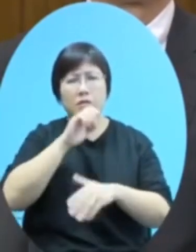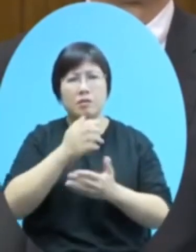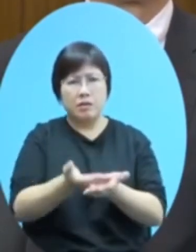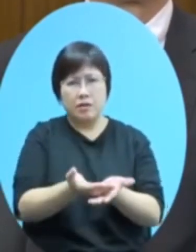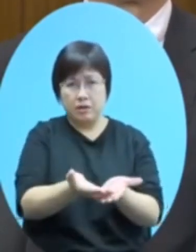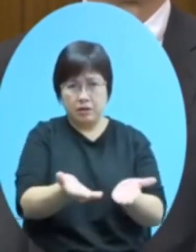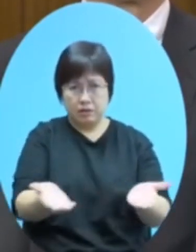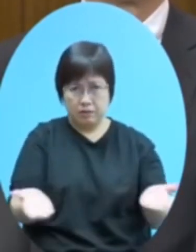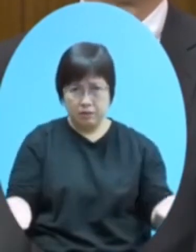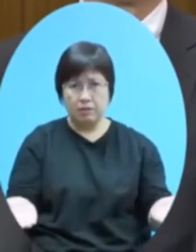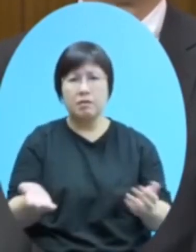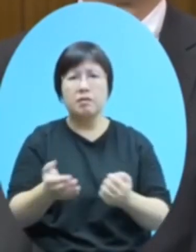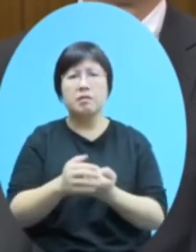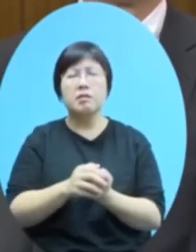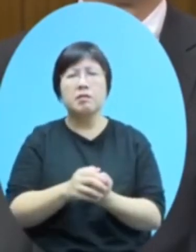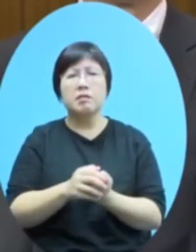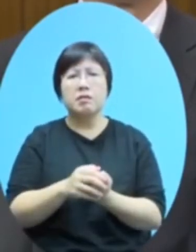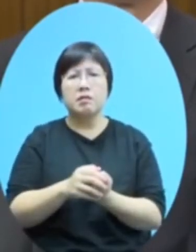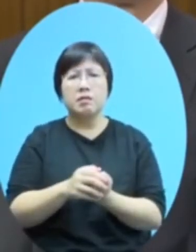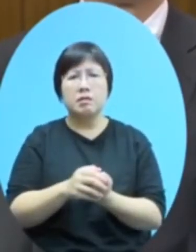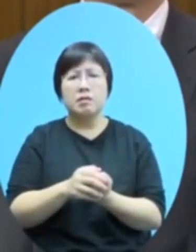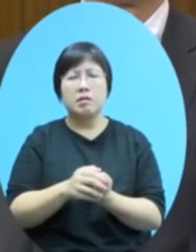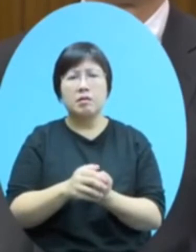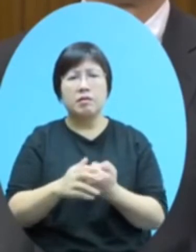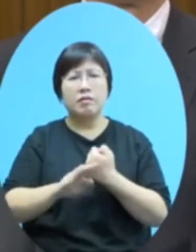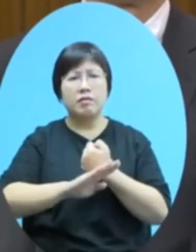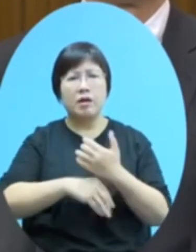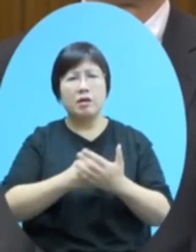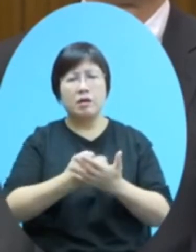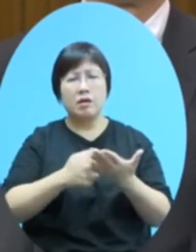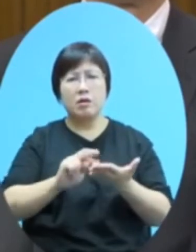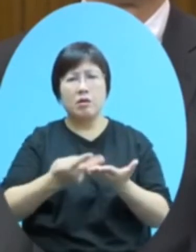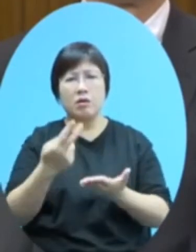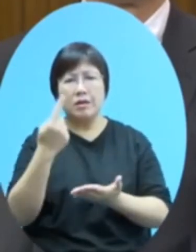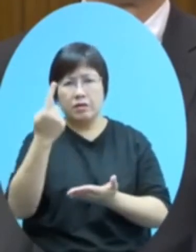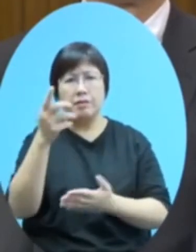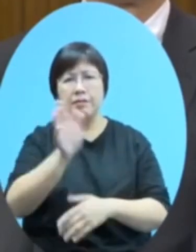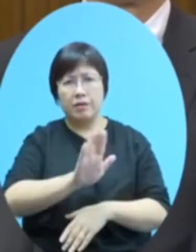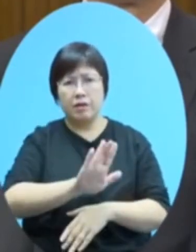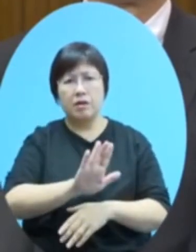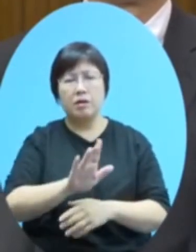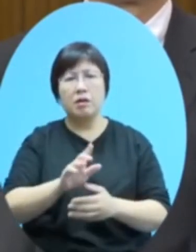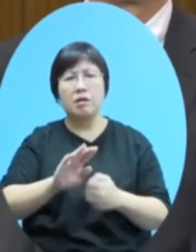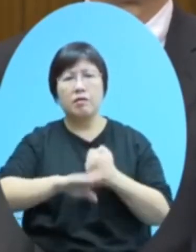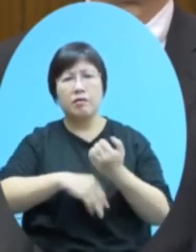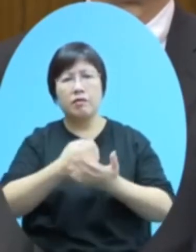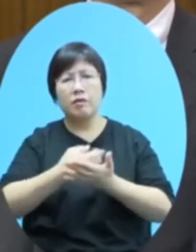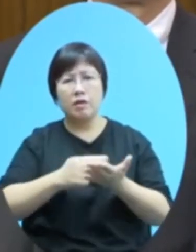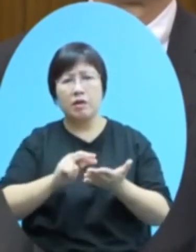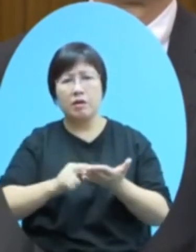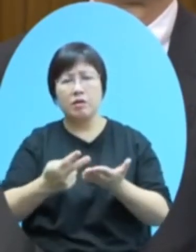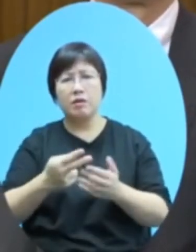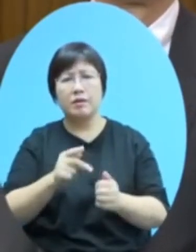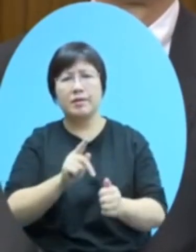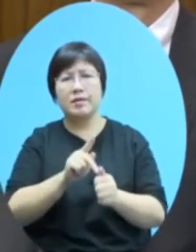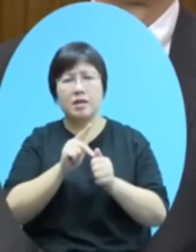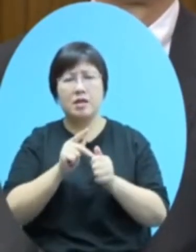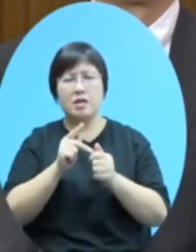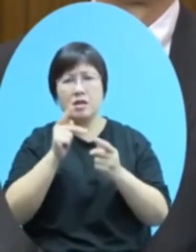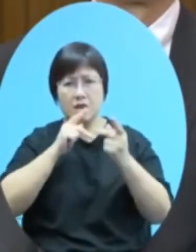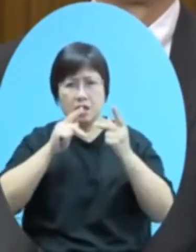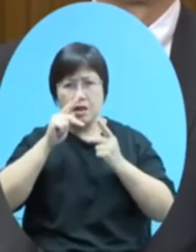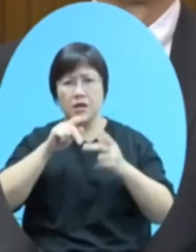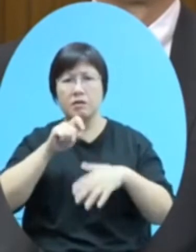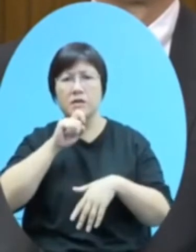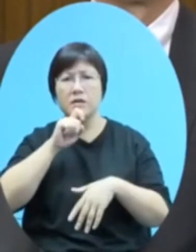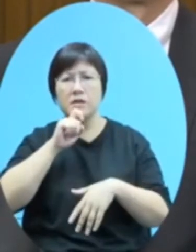哋面前嘅，已經唔係一件修例嘅工作，或者係以修例工作為藉口， 產生